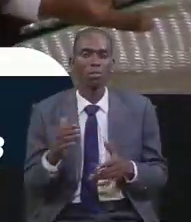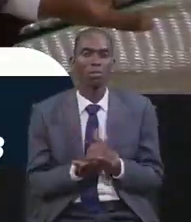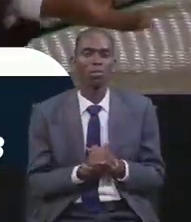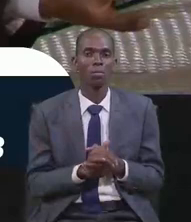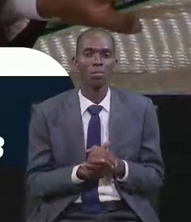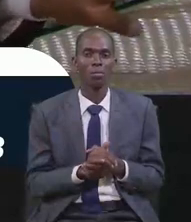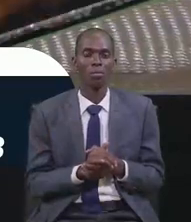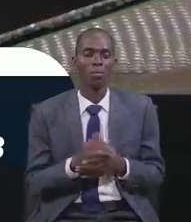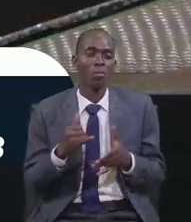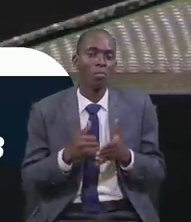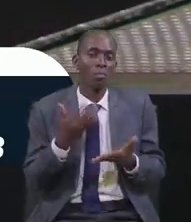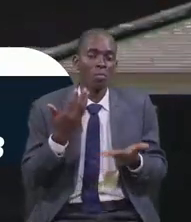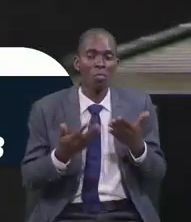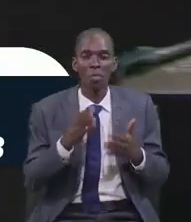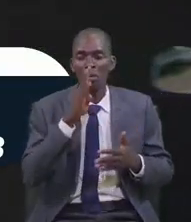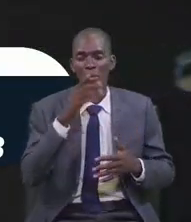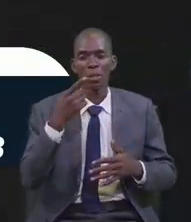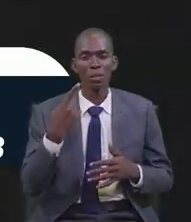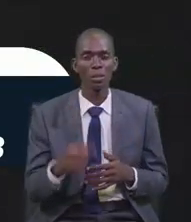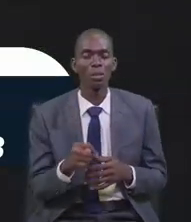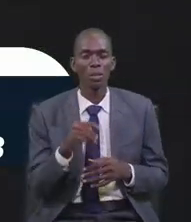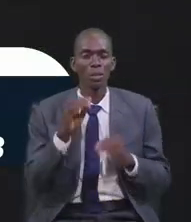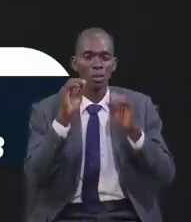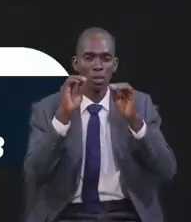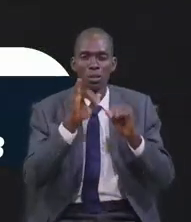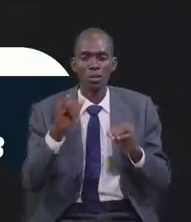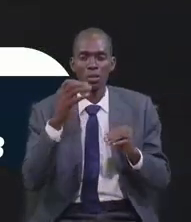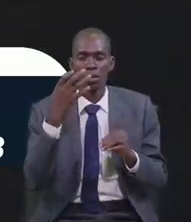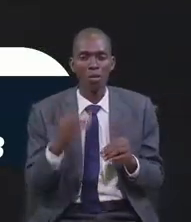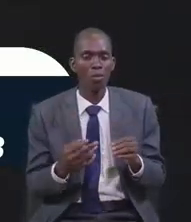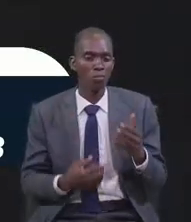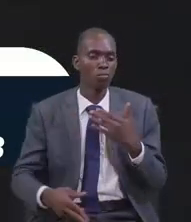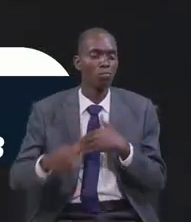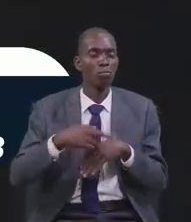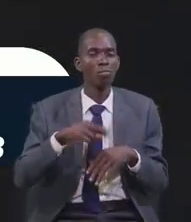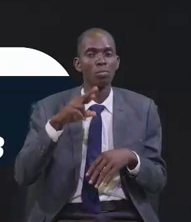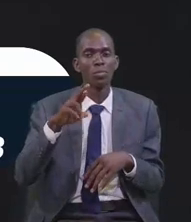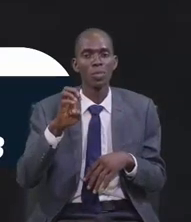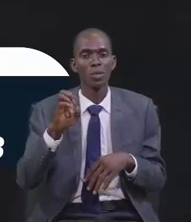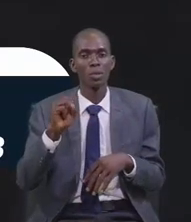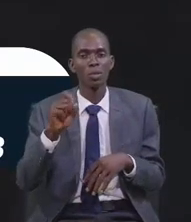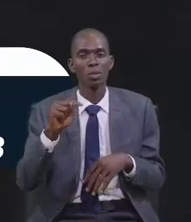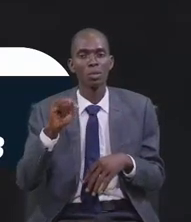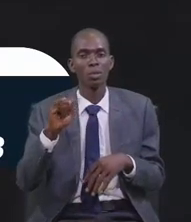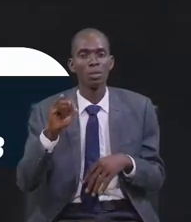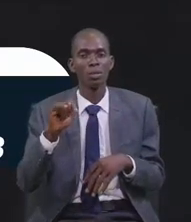la doctrine de la restitution. Alors, vous ne devez pas l'ignorer.